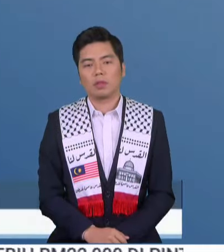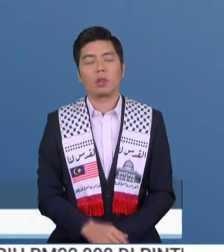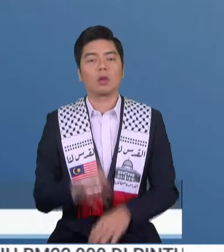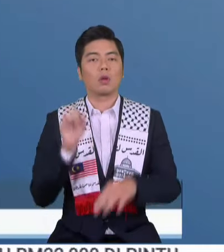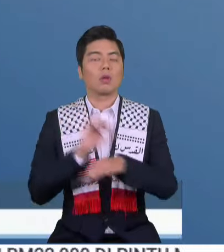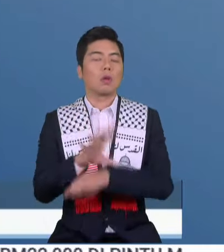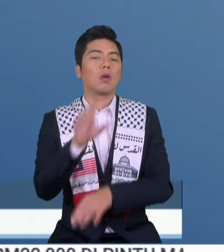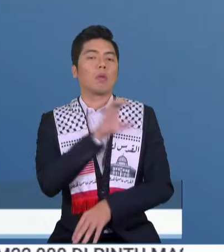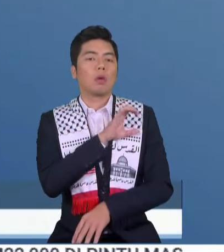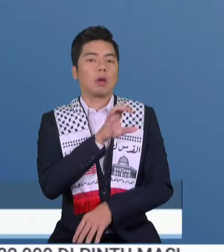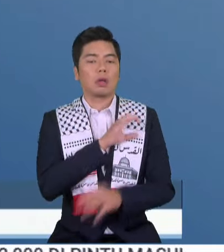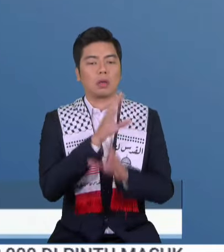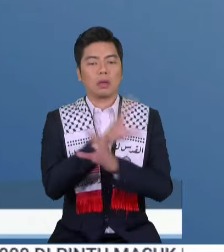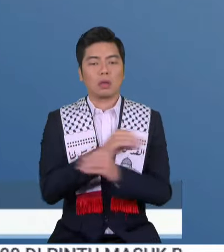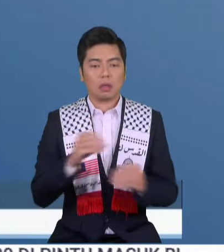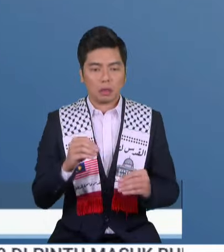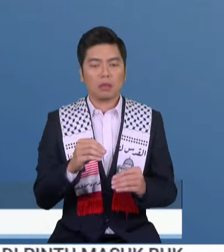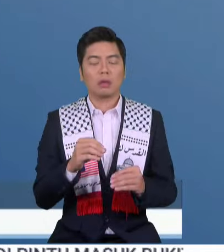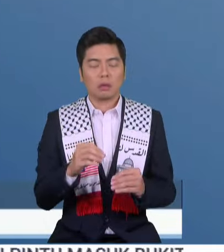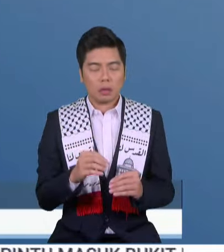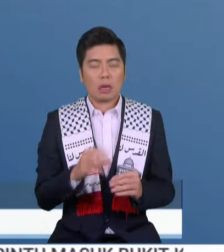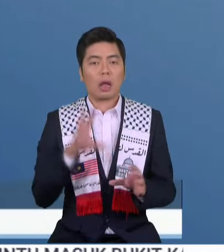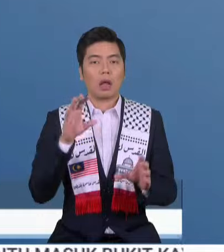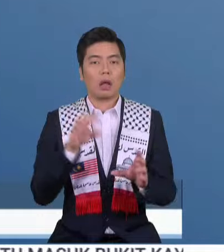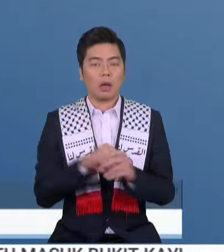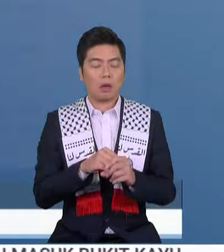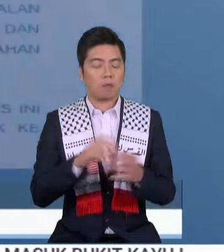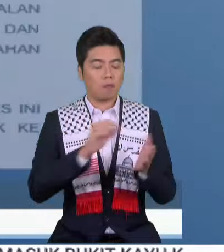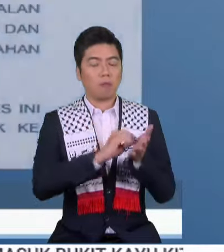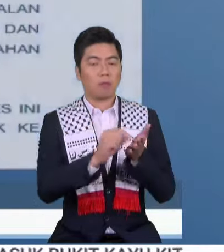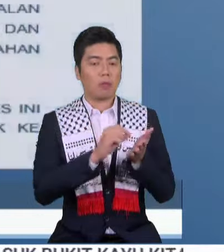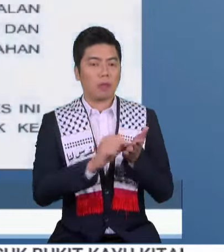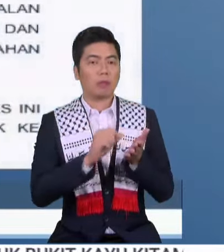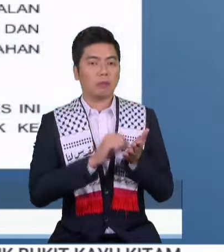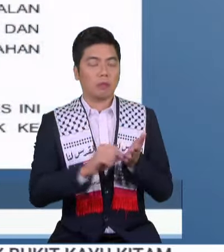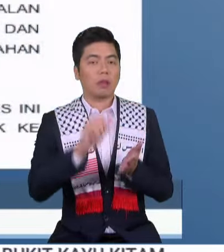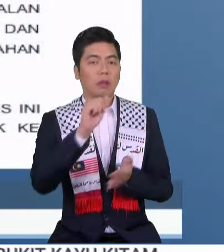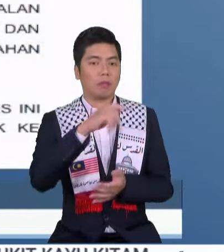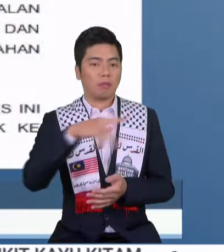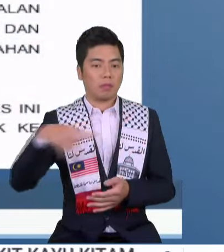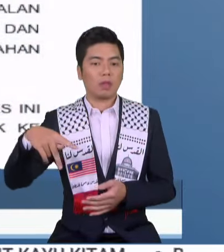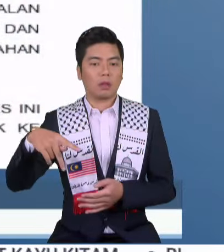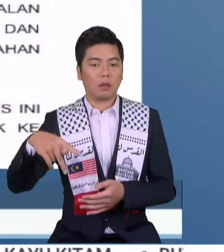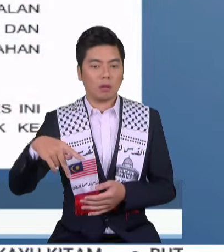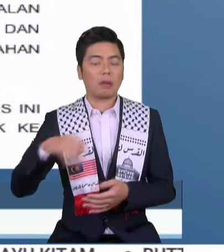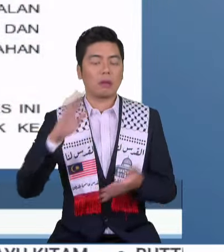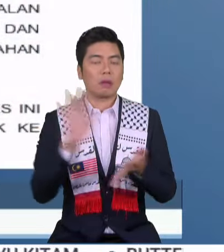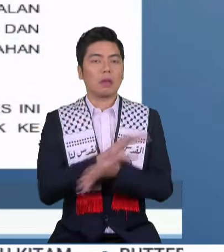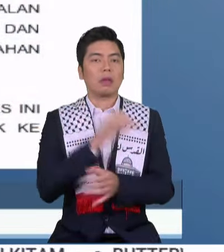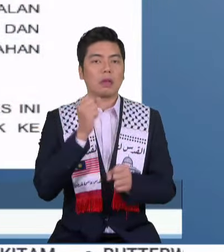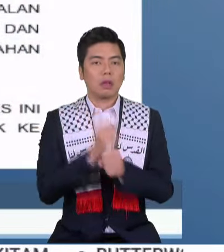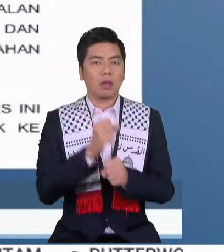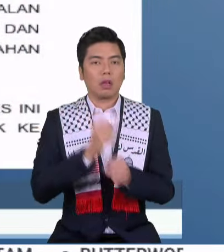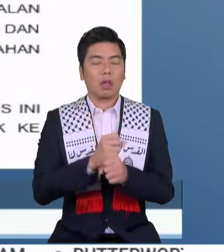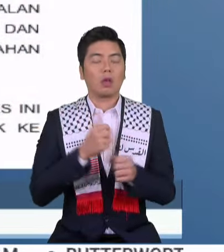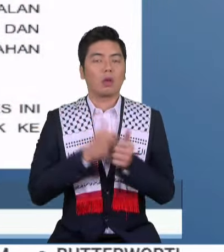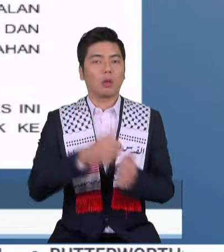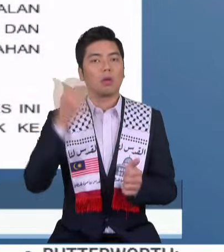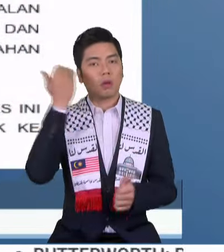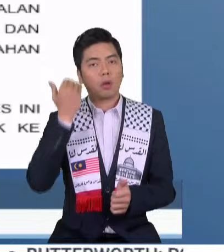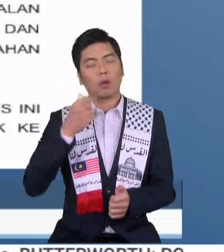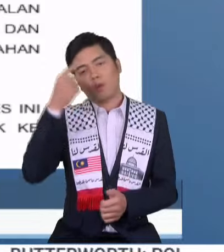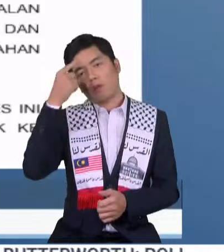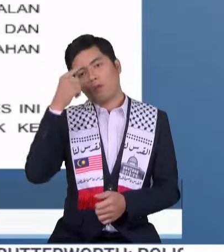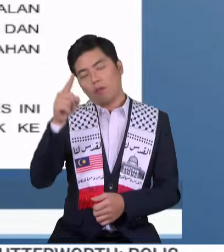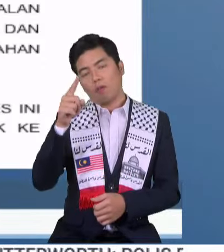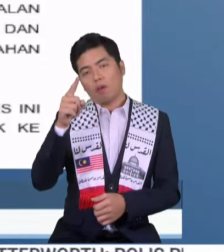Pesuruhjaya Polis Sarawak, Datuk Manca Atta menerusi satu kenyataan medianya berkata, kertas siasatan akan dirujuk ke Jabatan Peguam Negara untuk